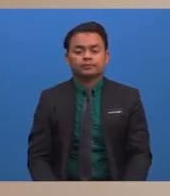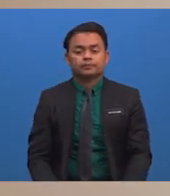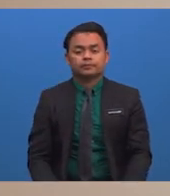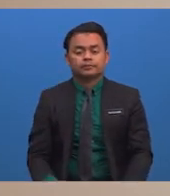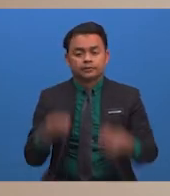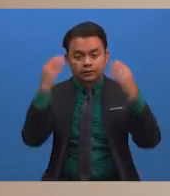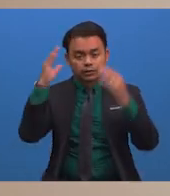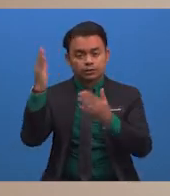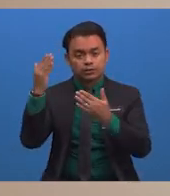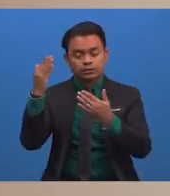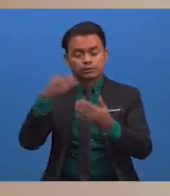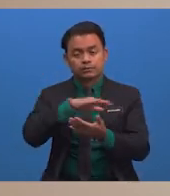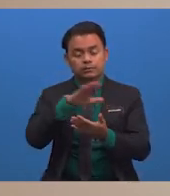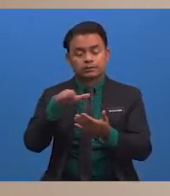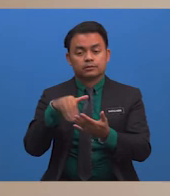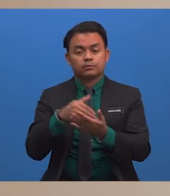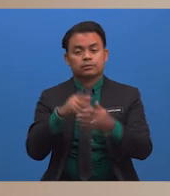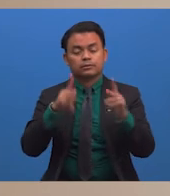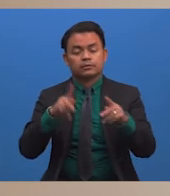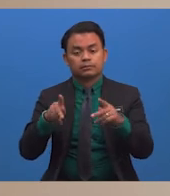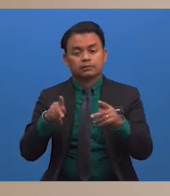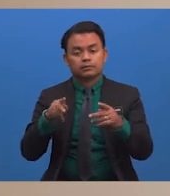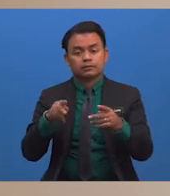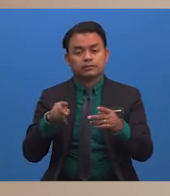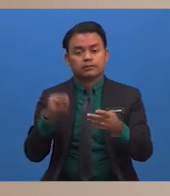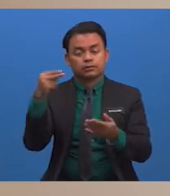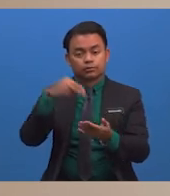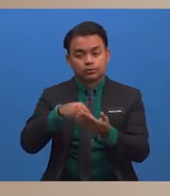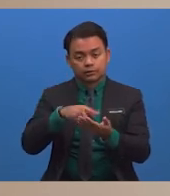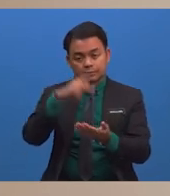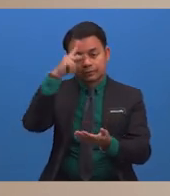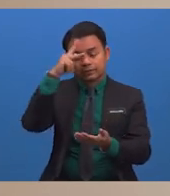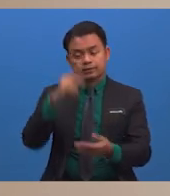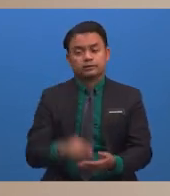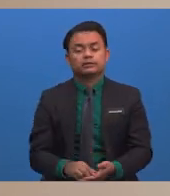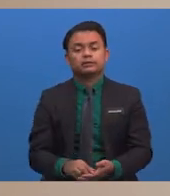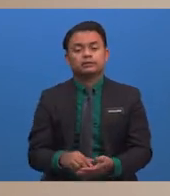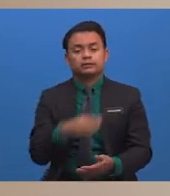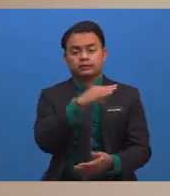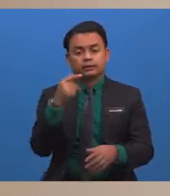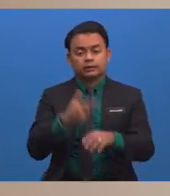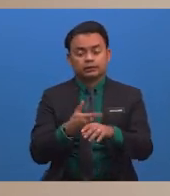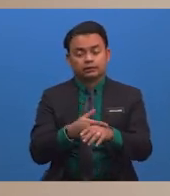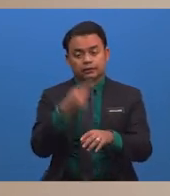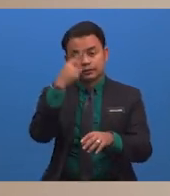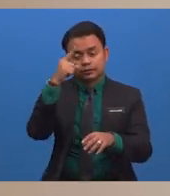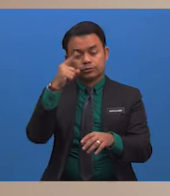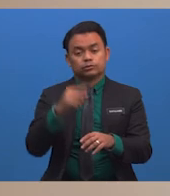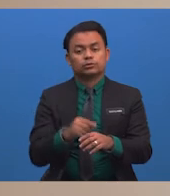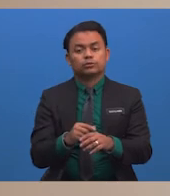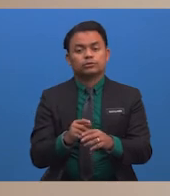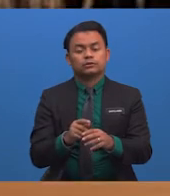harap anak-anak pelajar terus membuat ulang kaji dan latihan berterusan untuk meningkatkan penguasaan tajuk